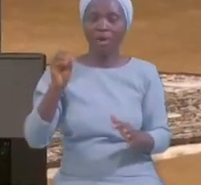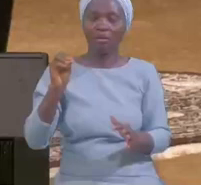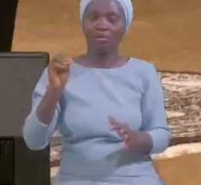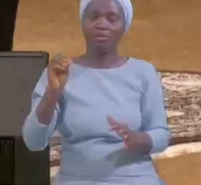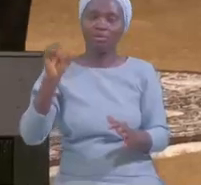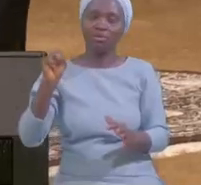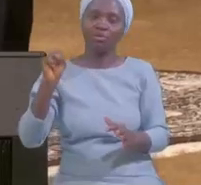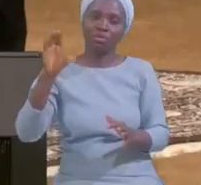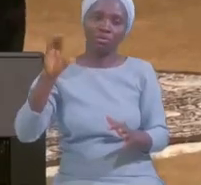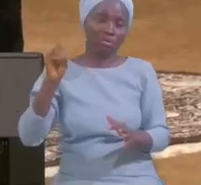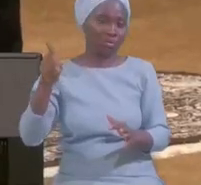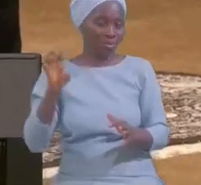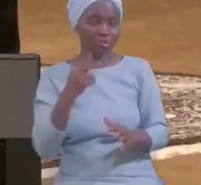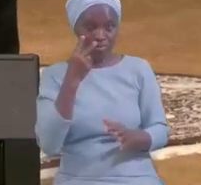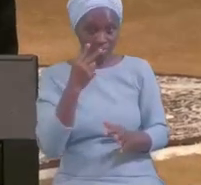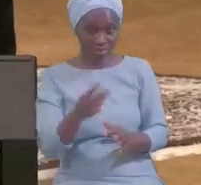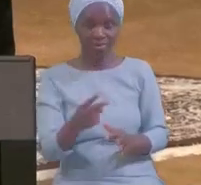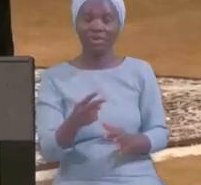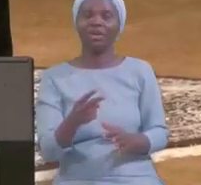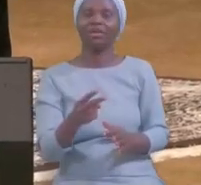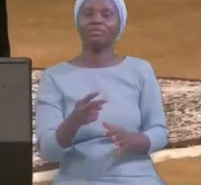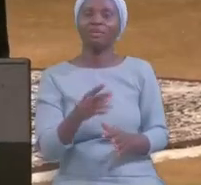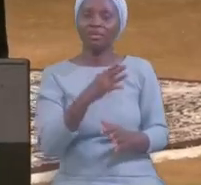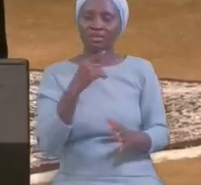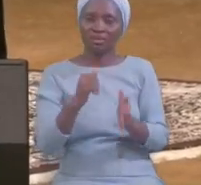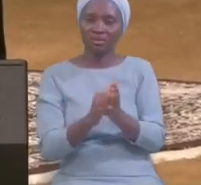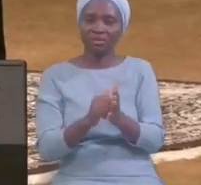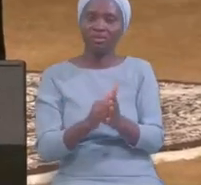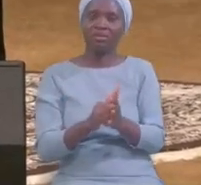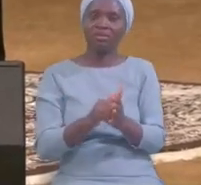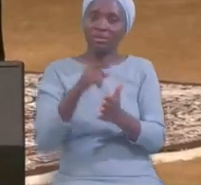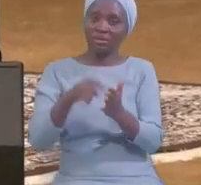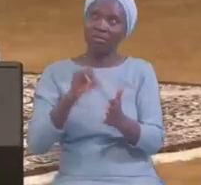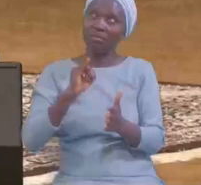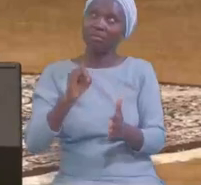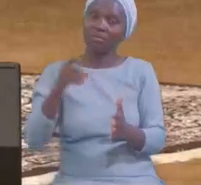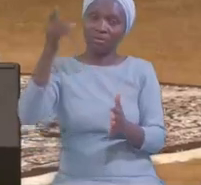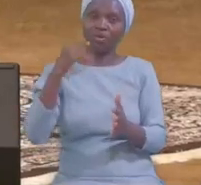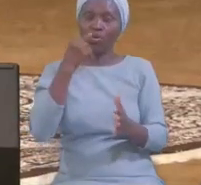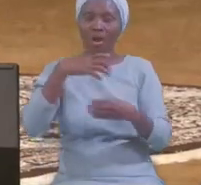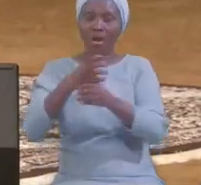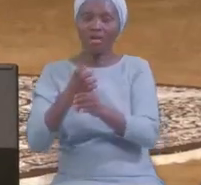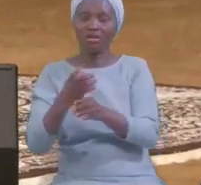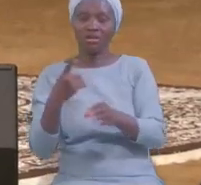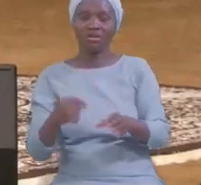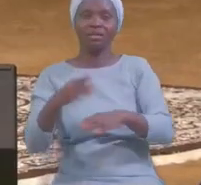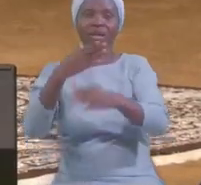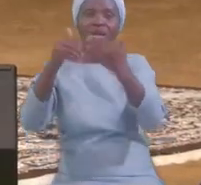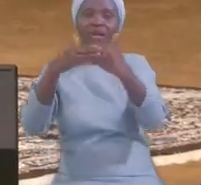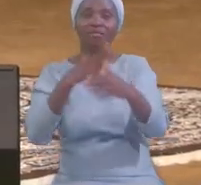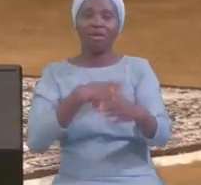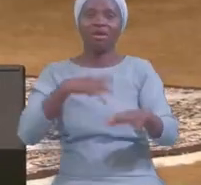microscope, tout est bien ordonné par Dieu. Dieu qui a créé les cieux et la terre par